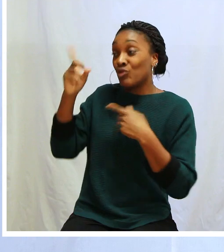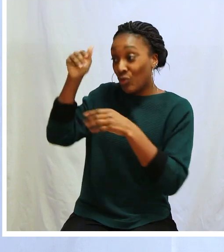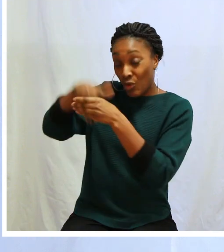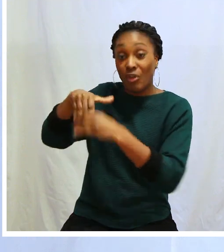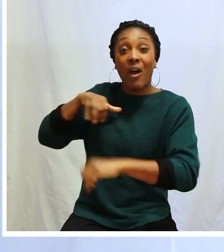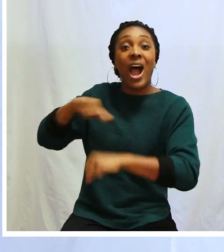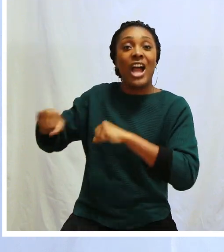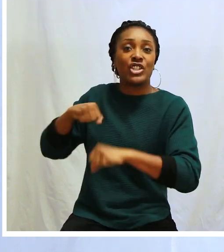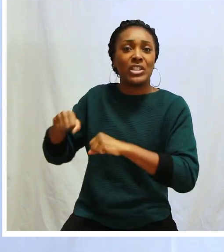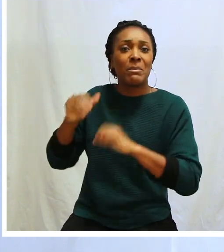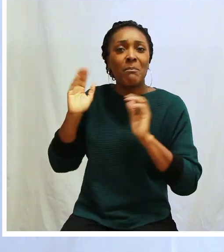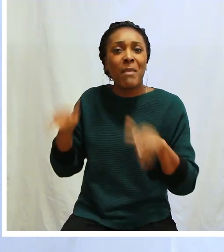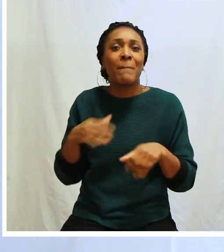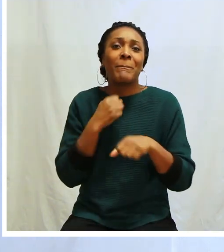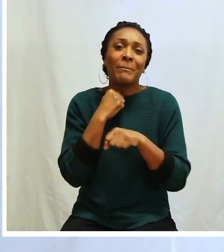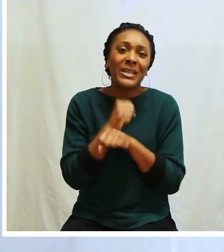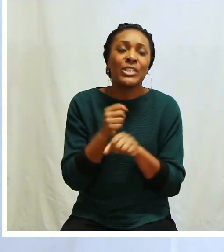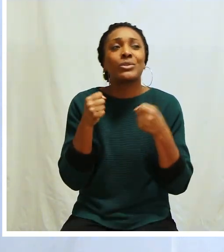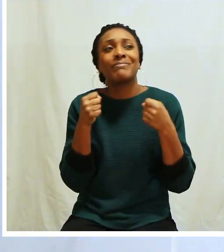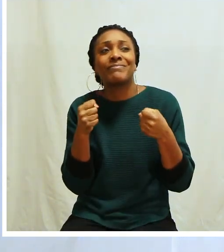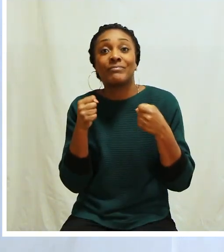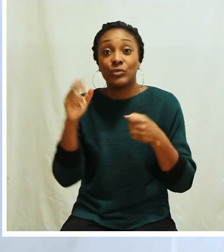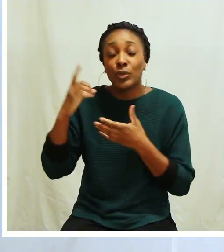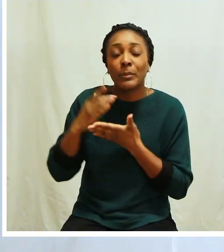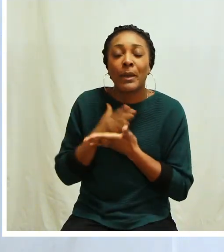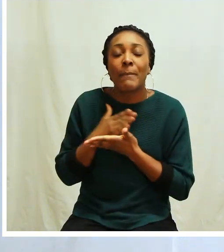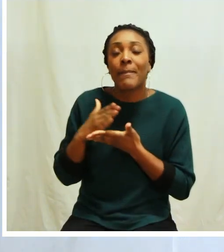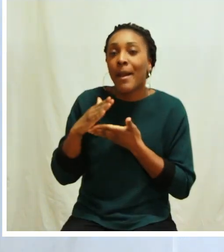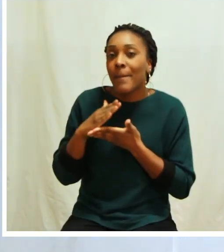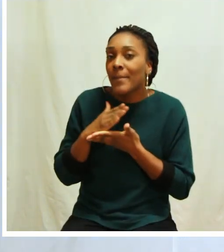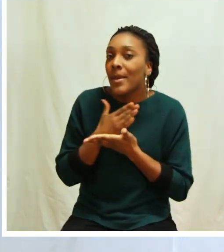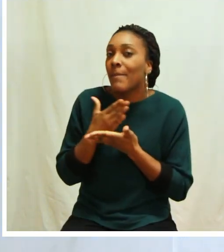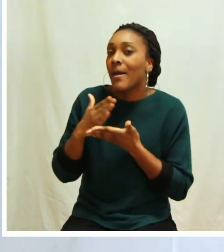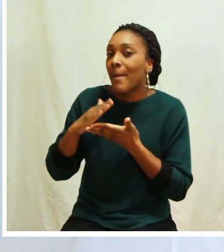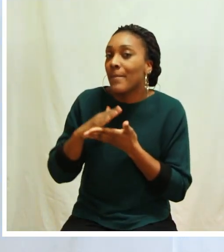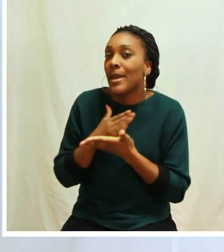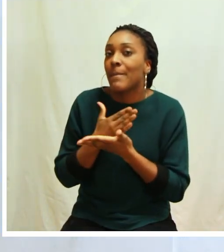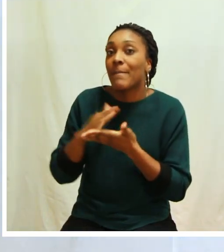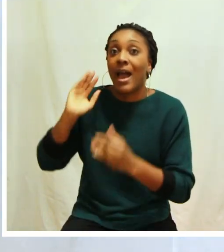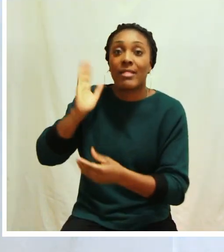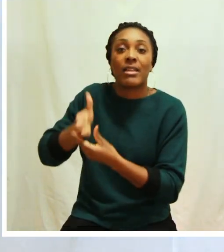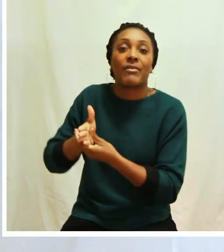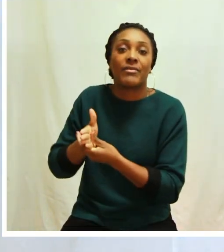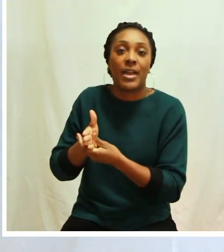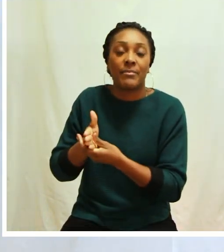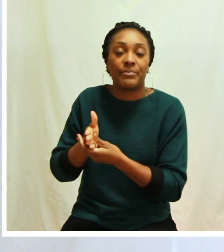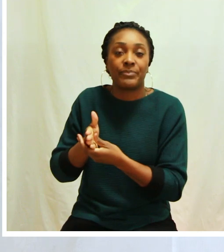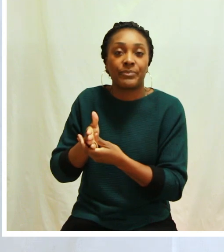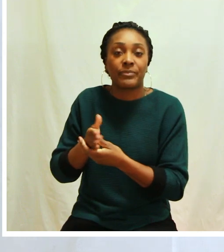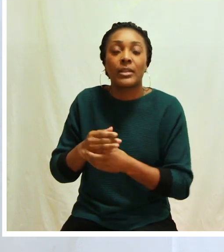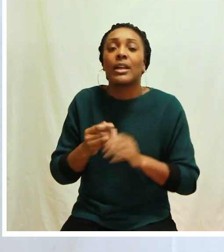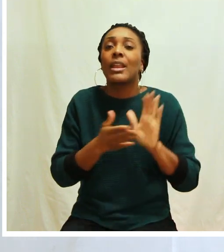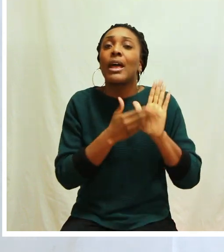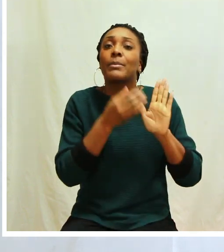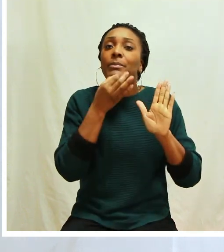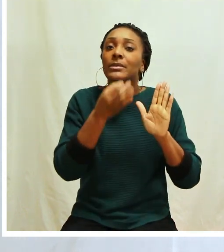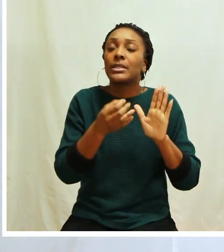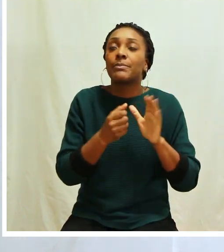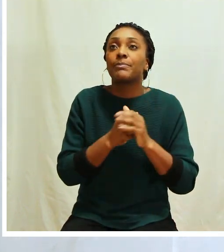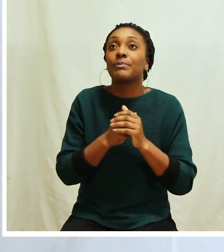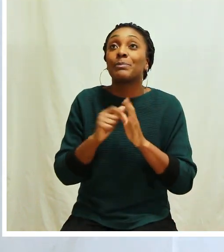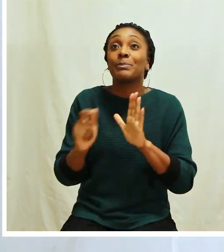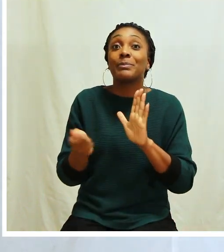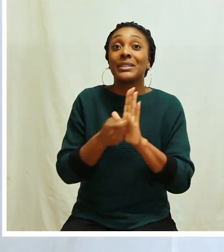mais tout est en train de se préparer. Et la Bible nous dit que le Saint-Esprit, quand il